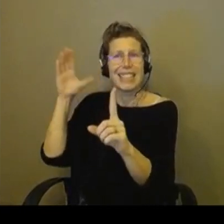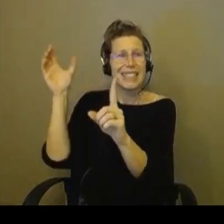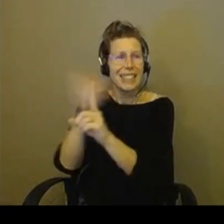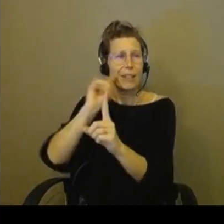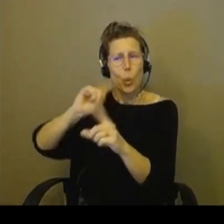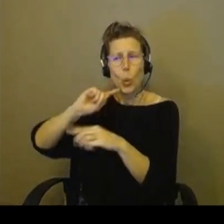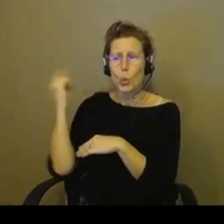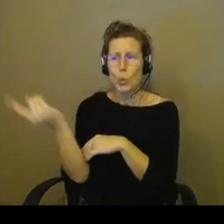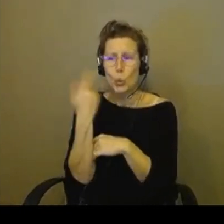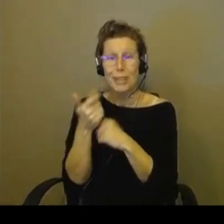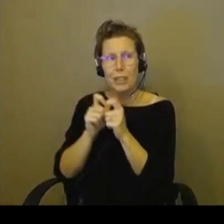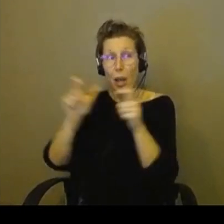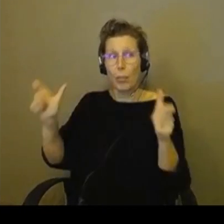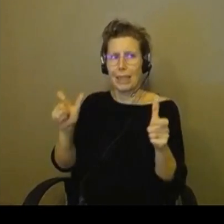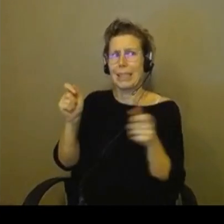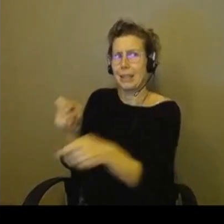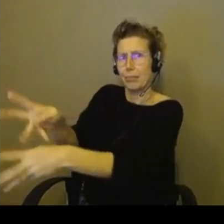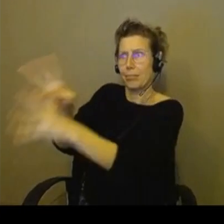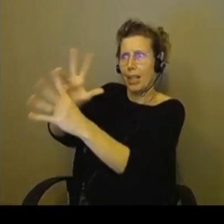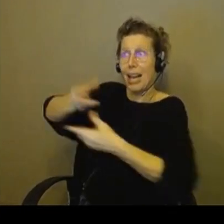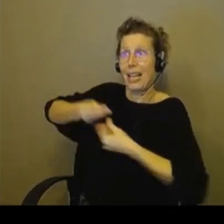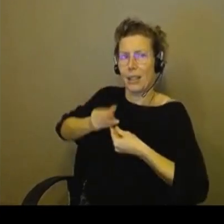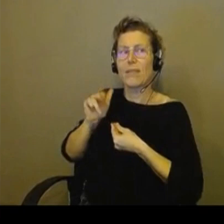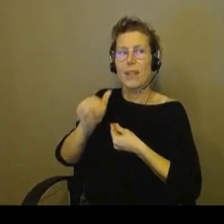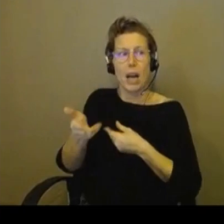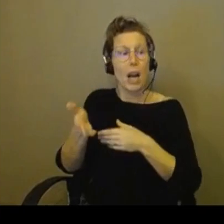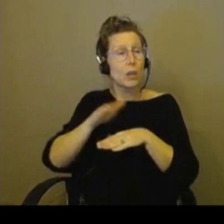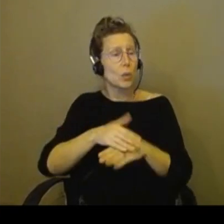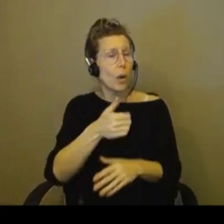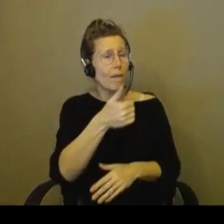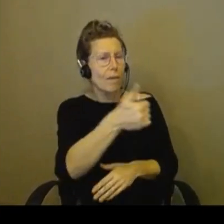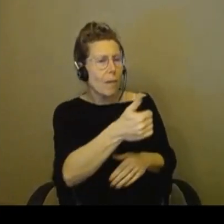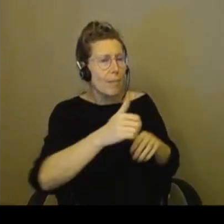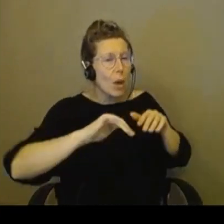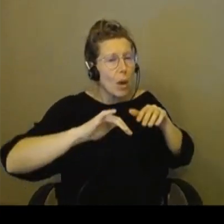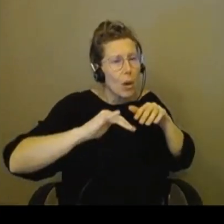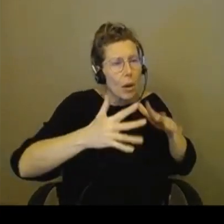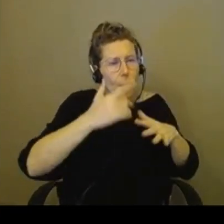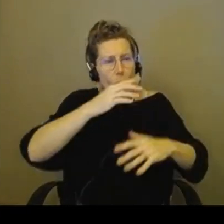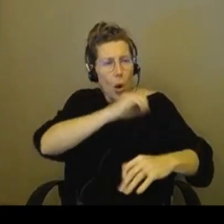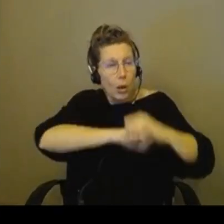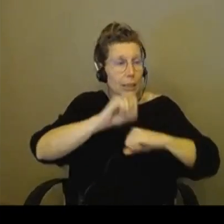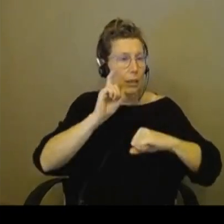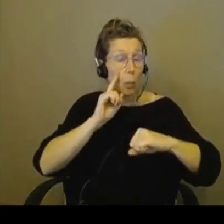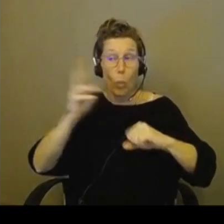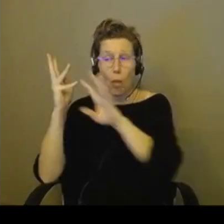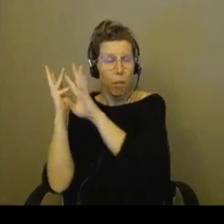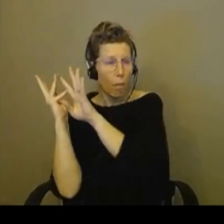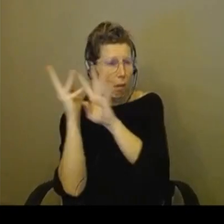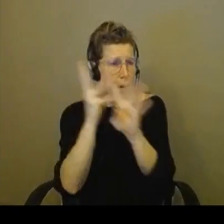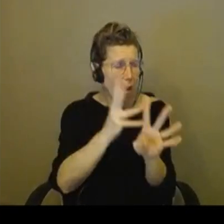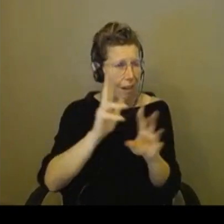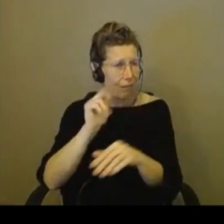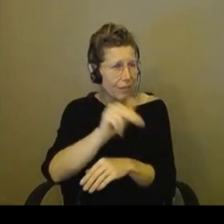réseau, passager, parce que évidemment vos infrastructures vont être très sollicitées, et surtout est-ce qu'on n'a pas un risque que nos